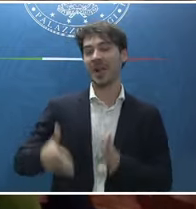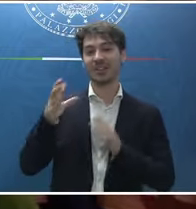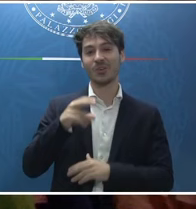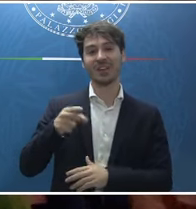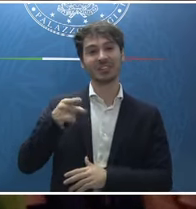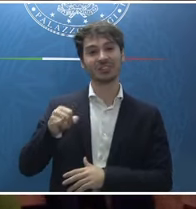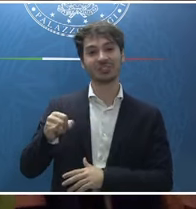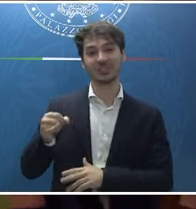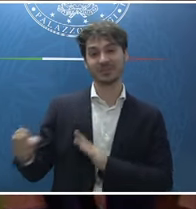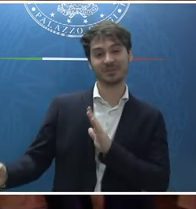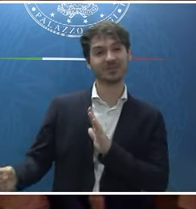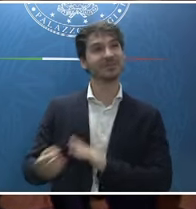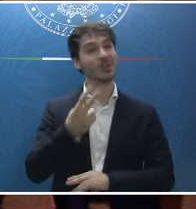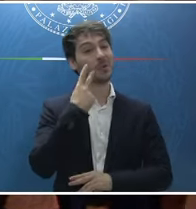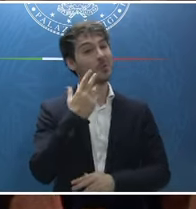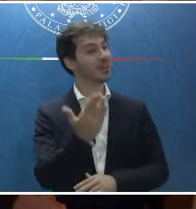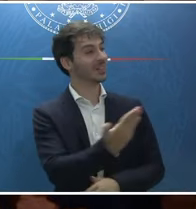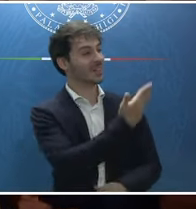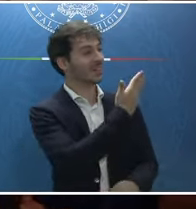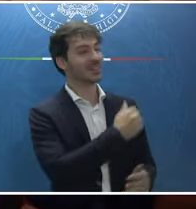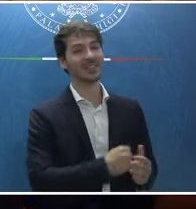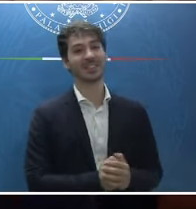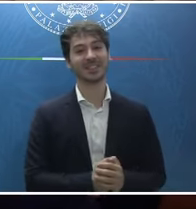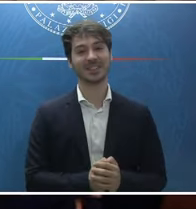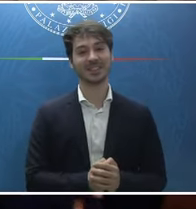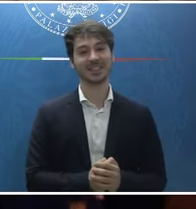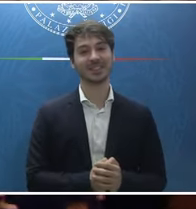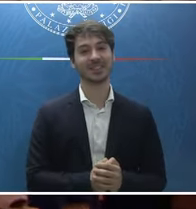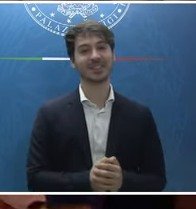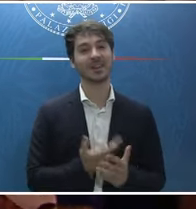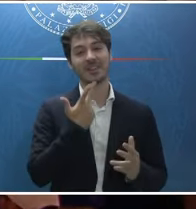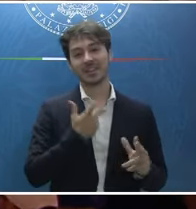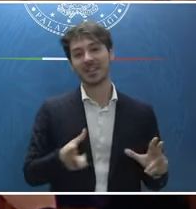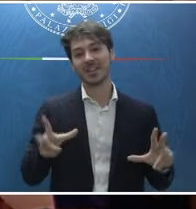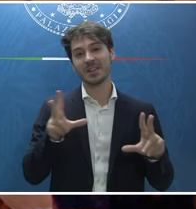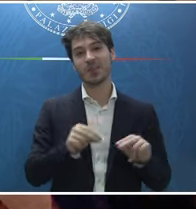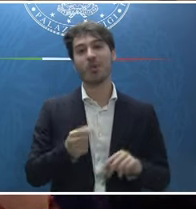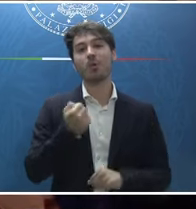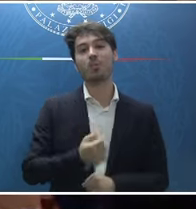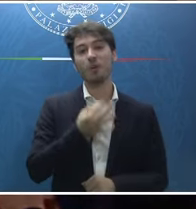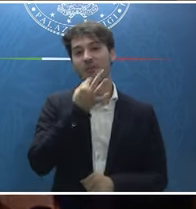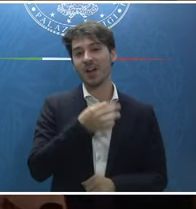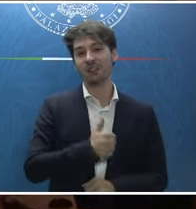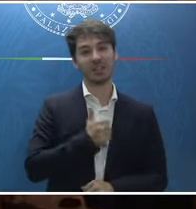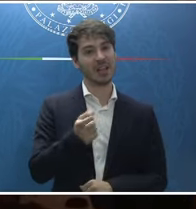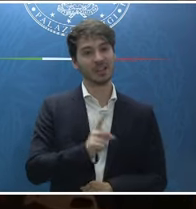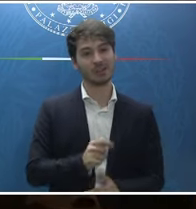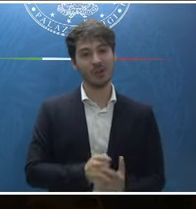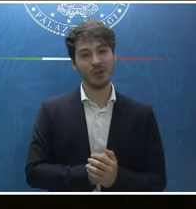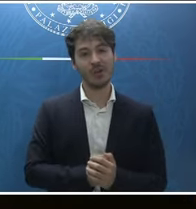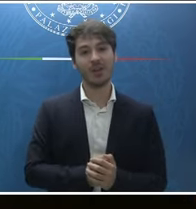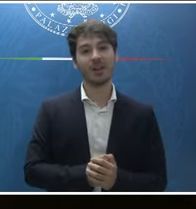riprodurrà. Ecco, guardate un attimo solo, ve le ripeto, posso farcela ma non da sola. L'indipendenza